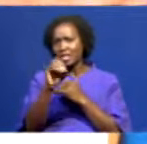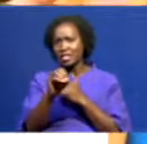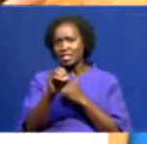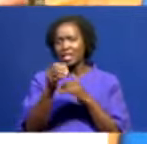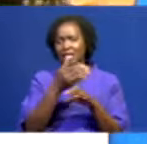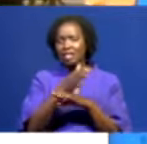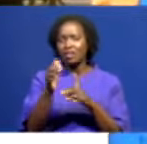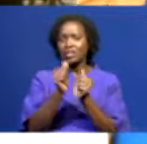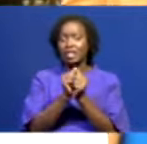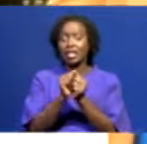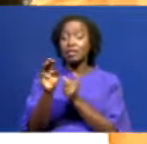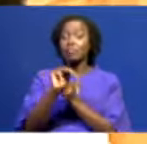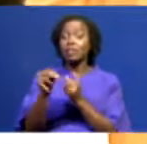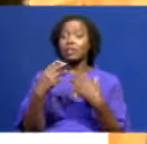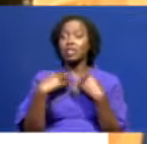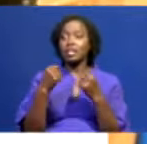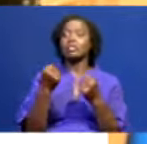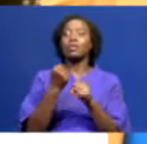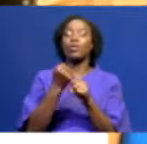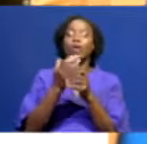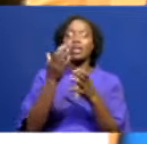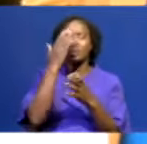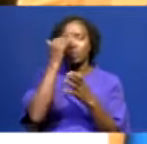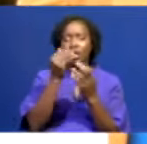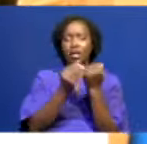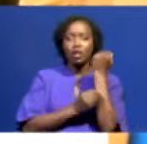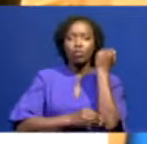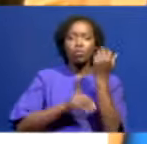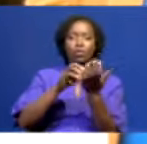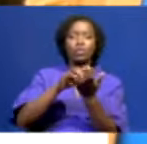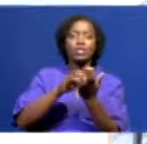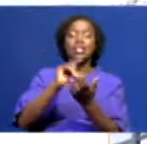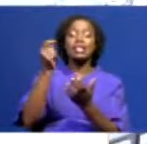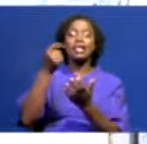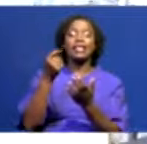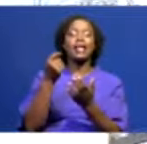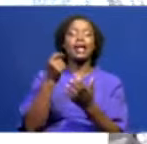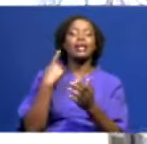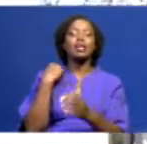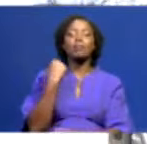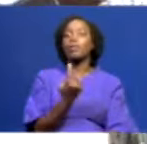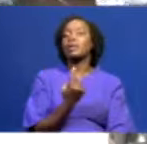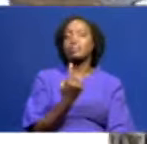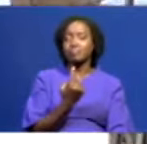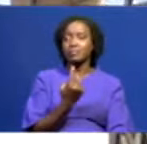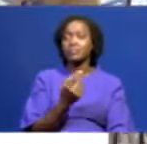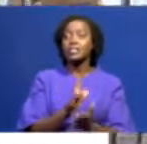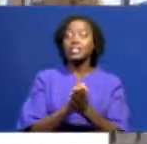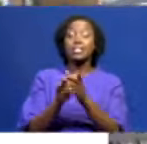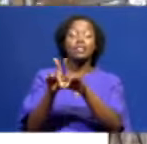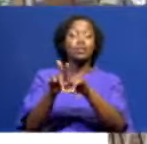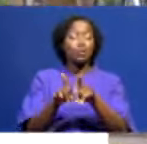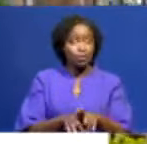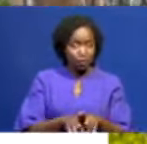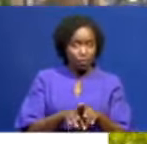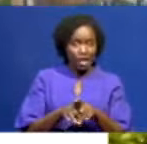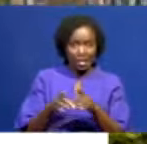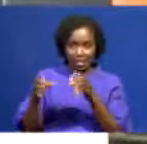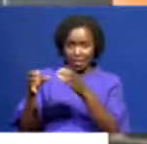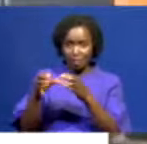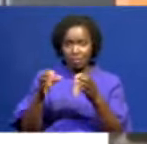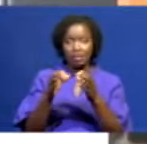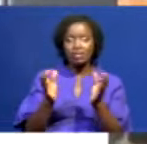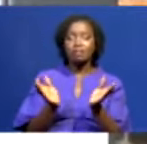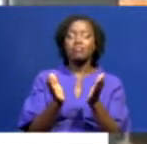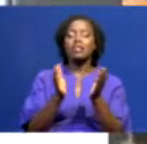10 million health workers because of poor condition. And Kenya is burdened with that. Wakati huo huo, vyama hivyo vimehimiza